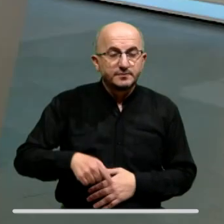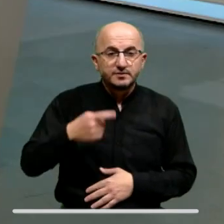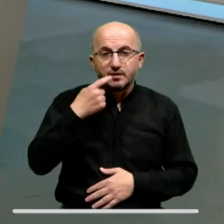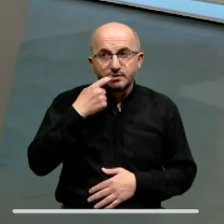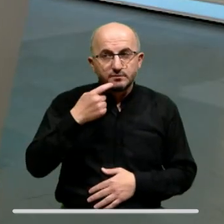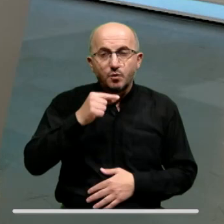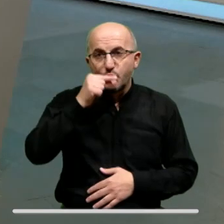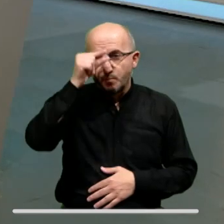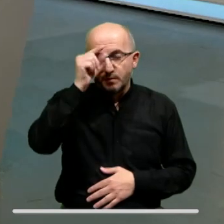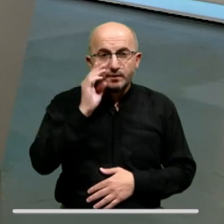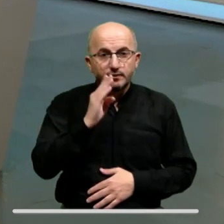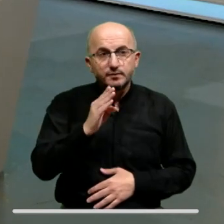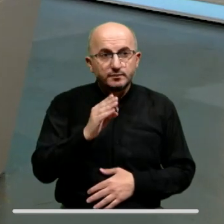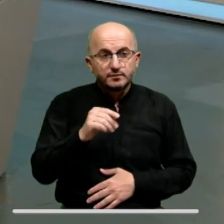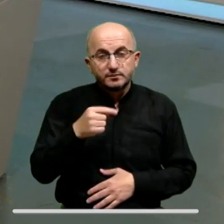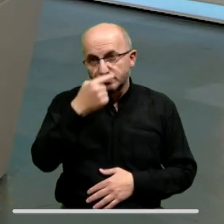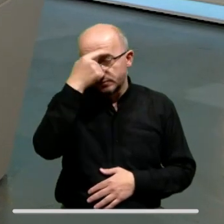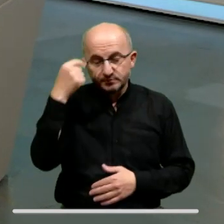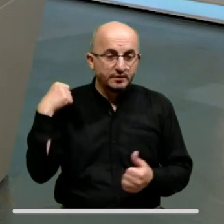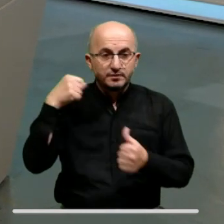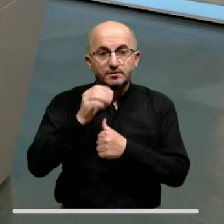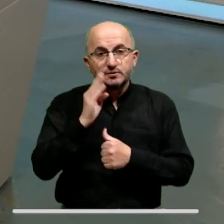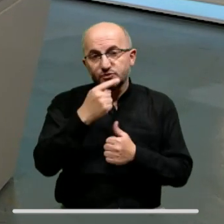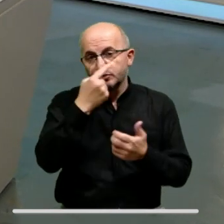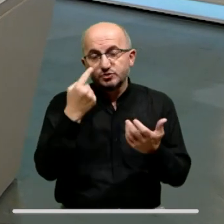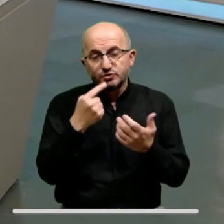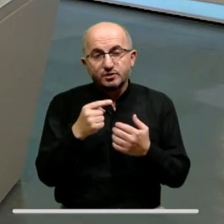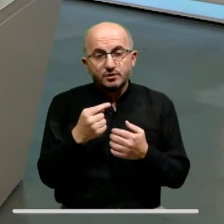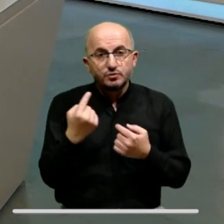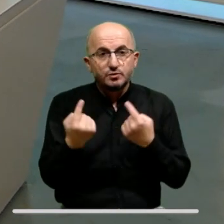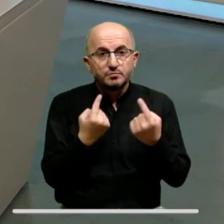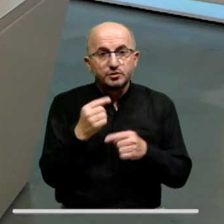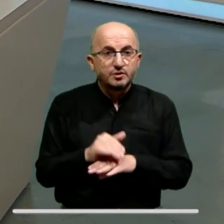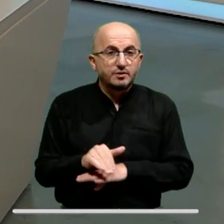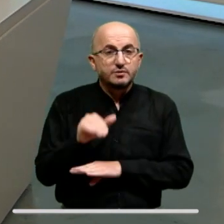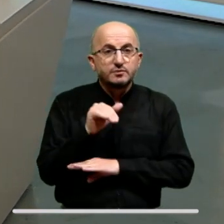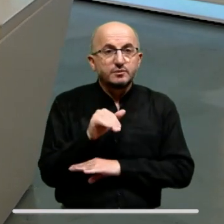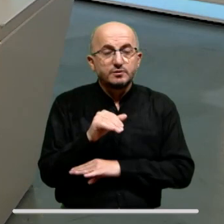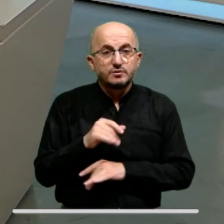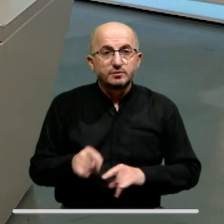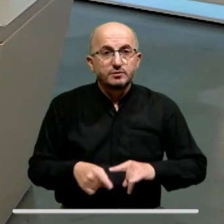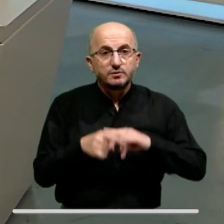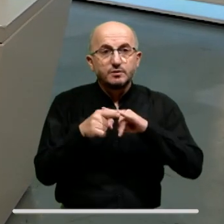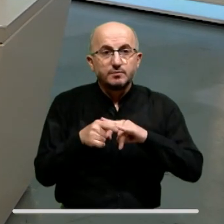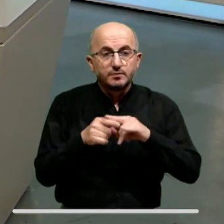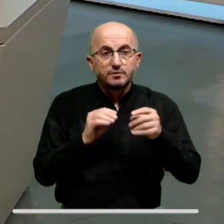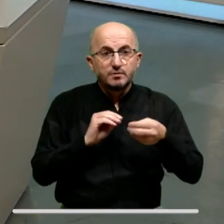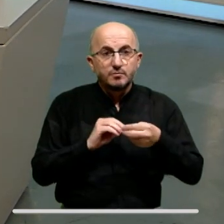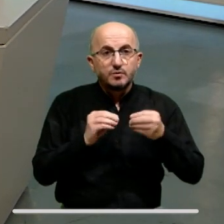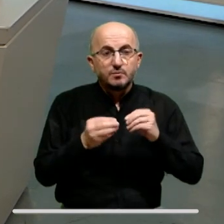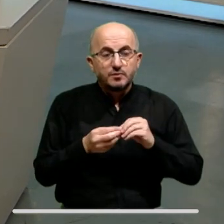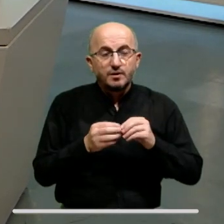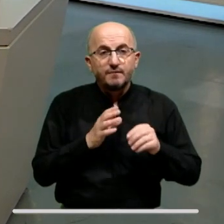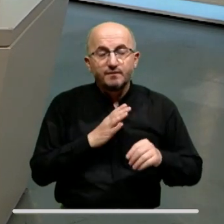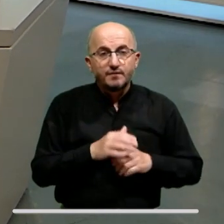gittik. Şimdi nasipse tekrar gidiyoruz. Burada şöyle bir şey yaşadım da. Kabe'de şu an problem var. Şöyle